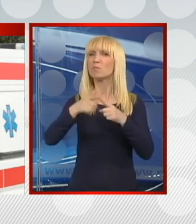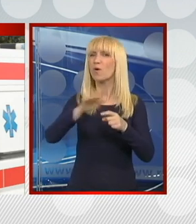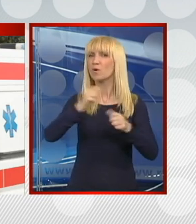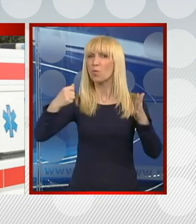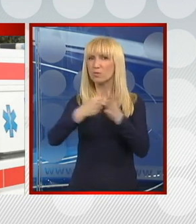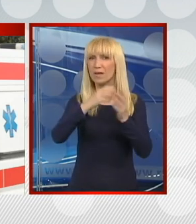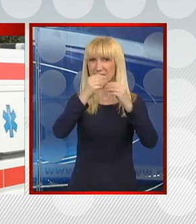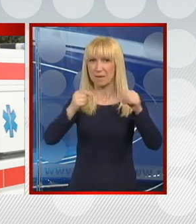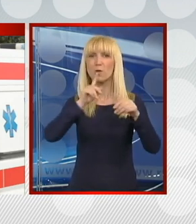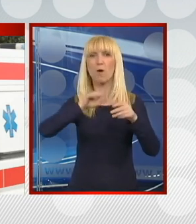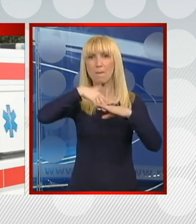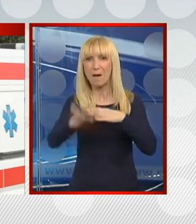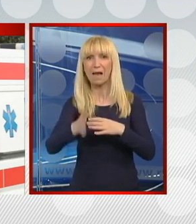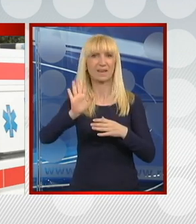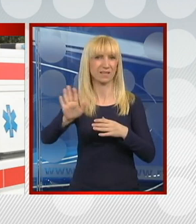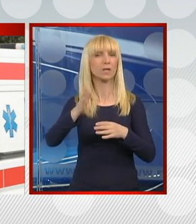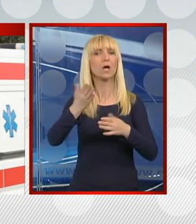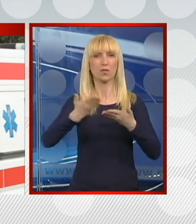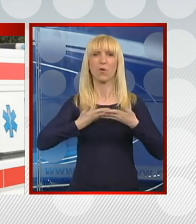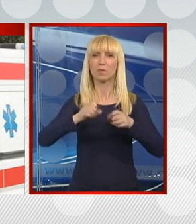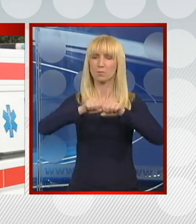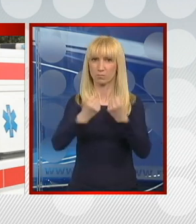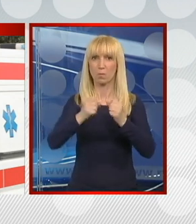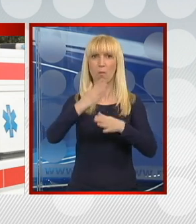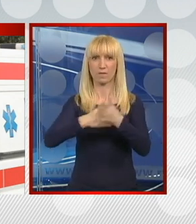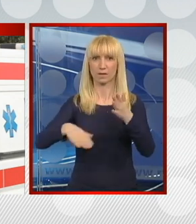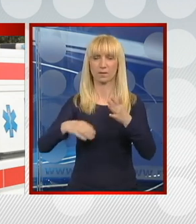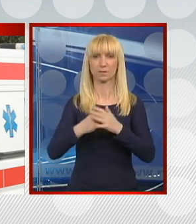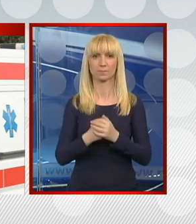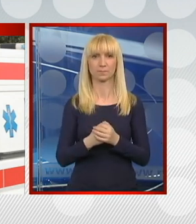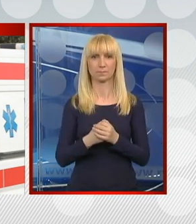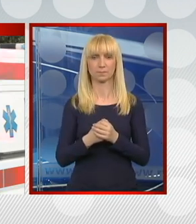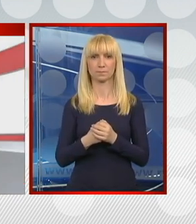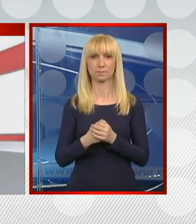zemlje koja se obrušila na njih zadobili kontuzione povrede.